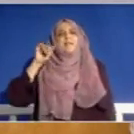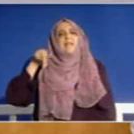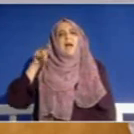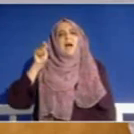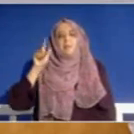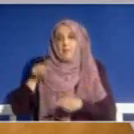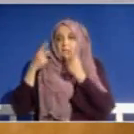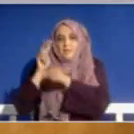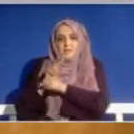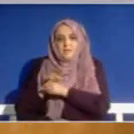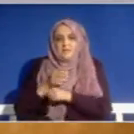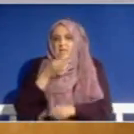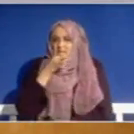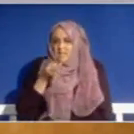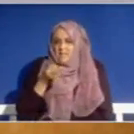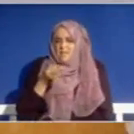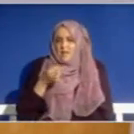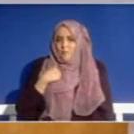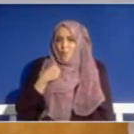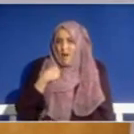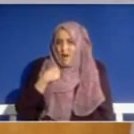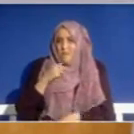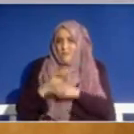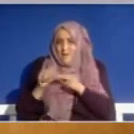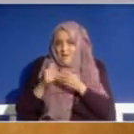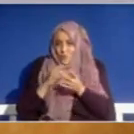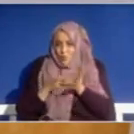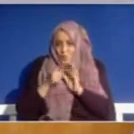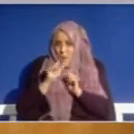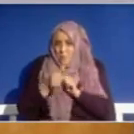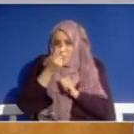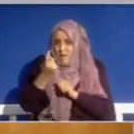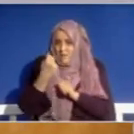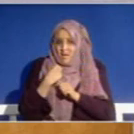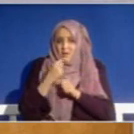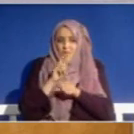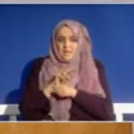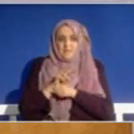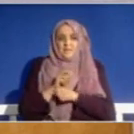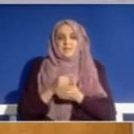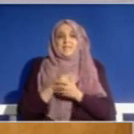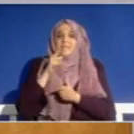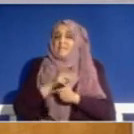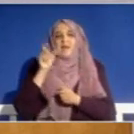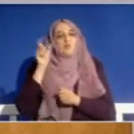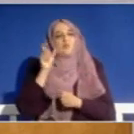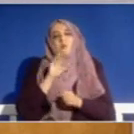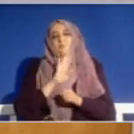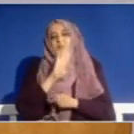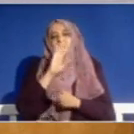مالك أكل بعد كل ما فعلت تكون أول من يزورني؟ قال هذه أخلاق الإسلام يا